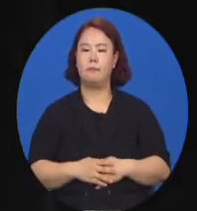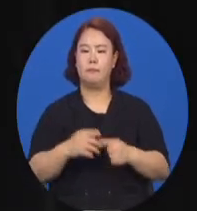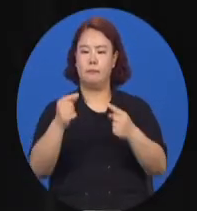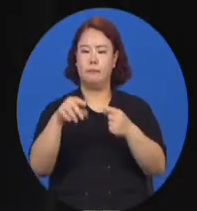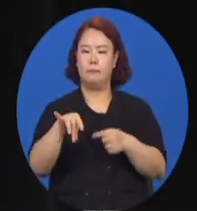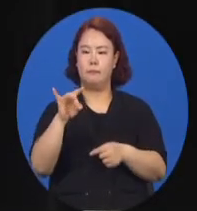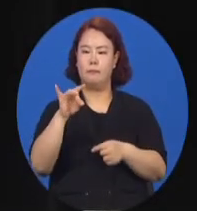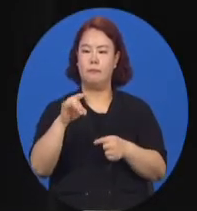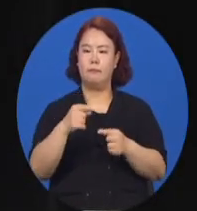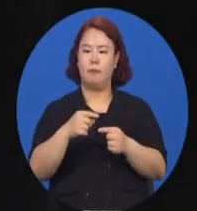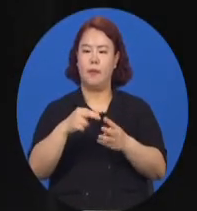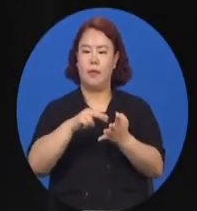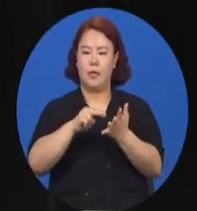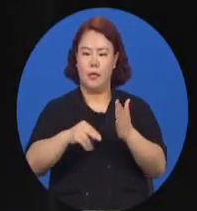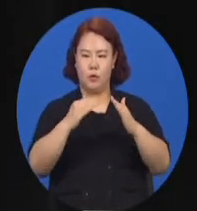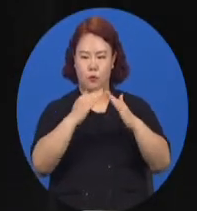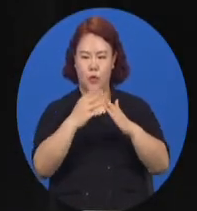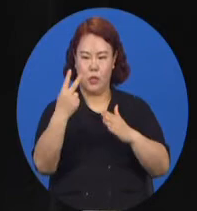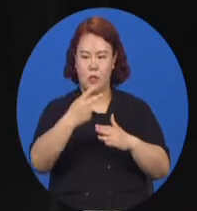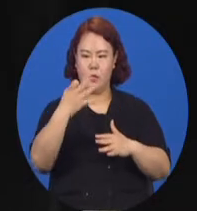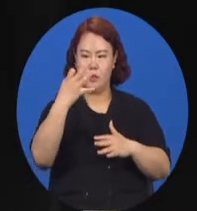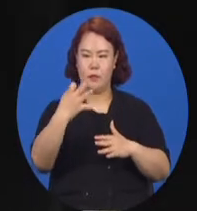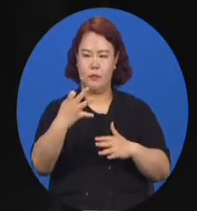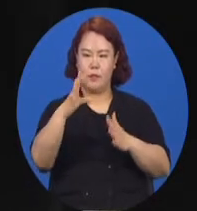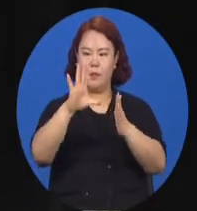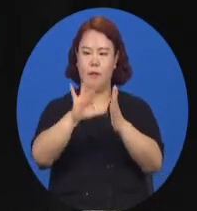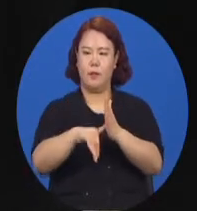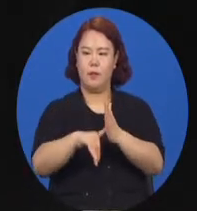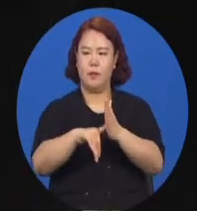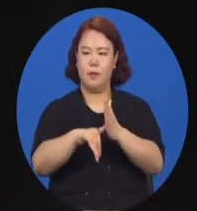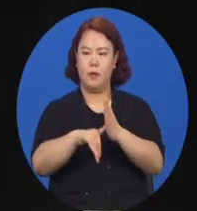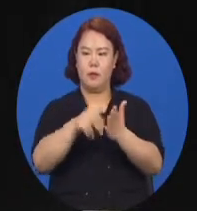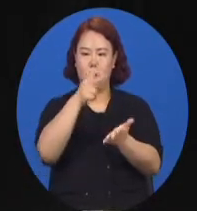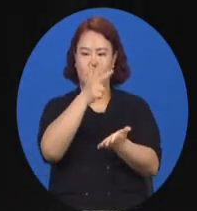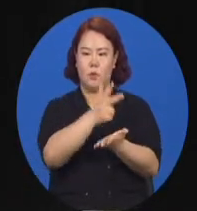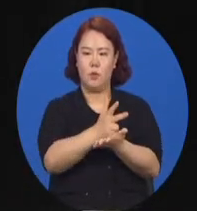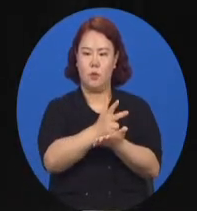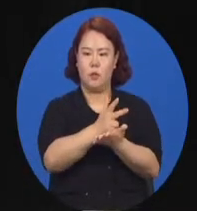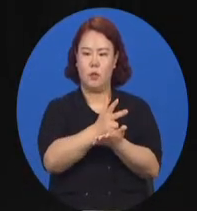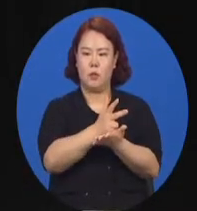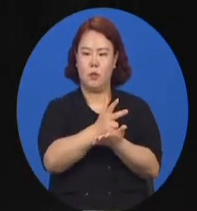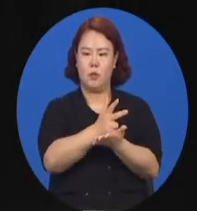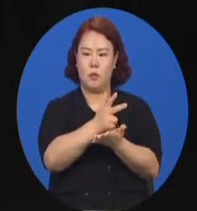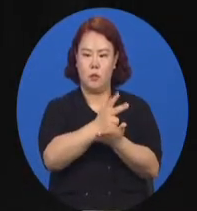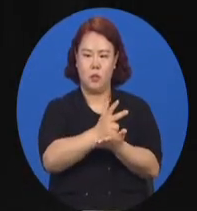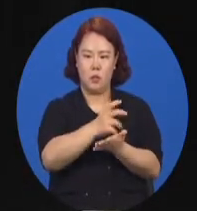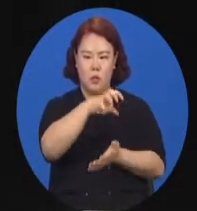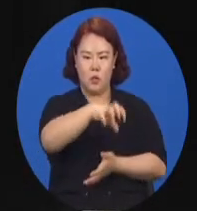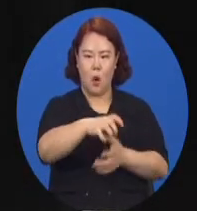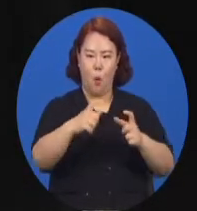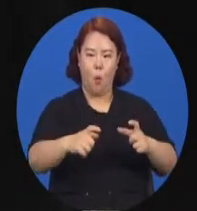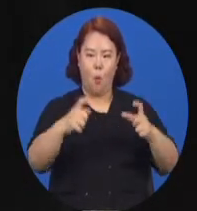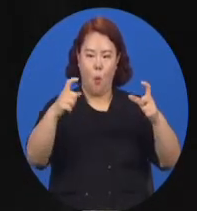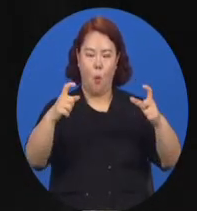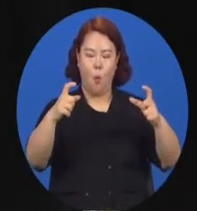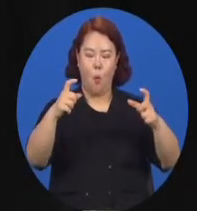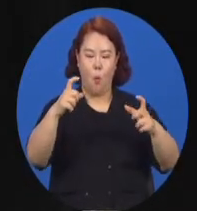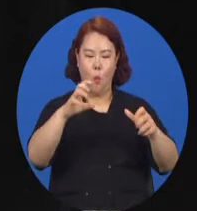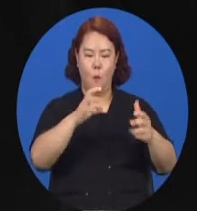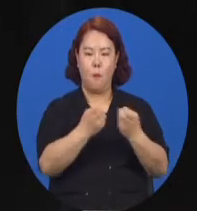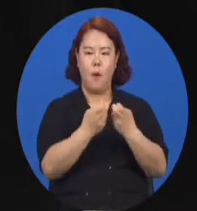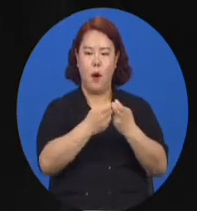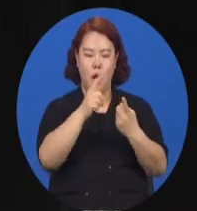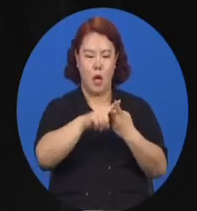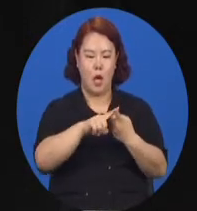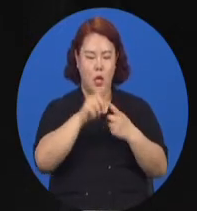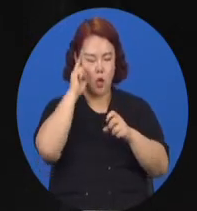그 단양구는 2014년도 주차 수급 분석 및 주차장 확보 방안에 대한